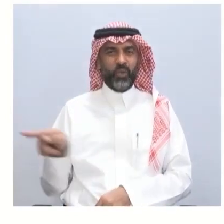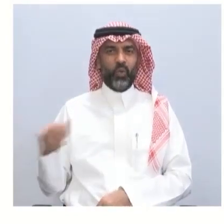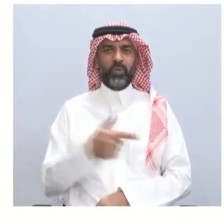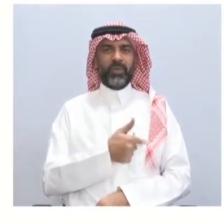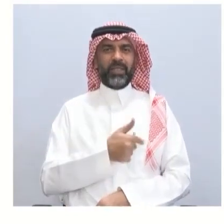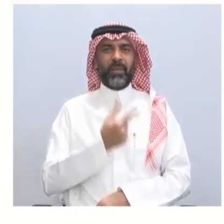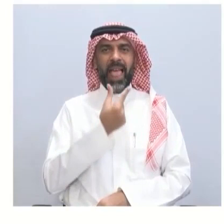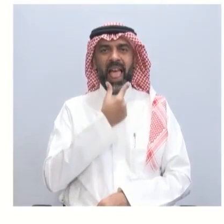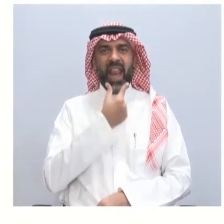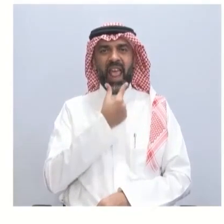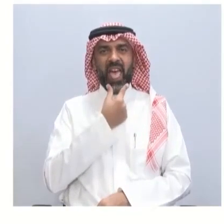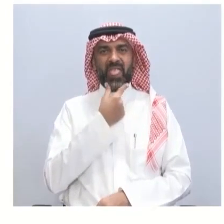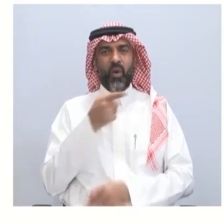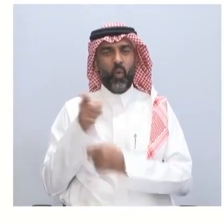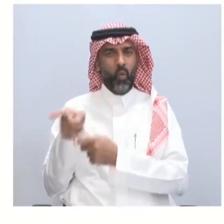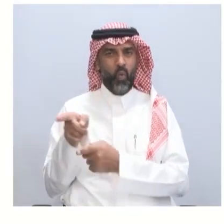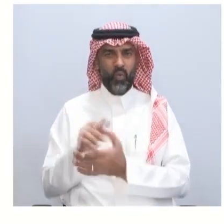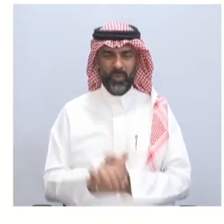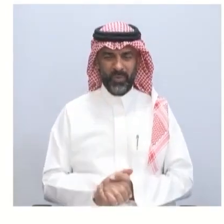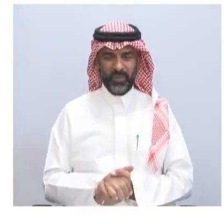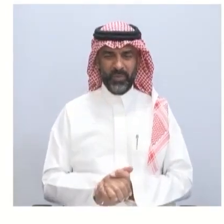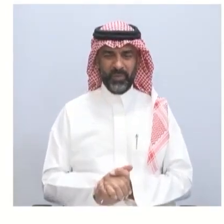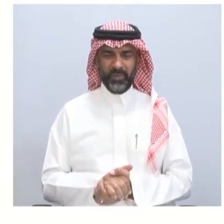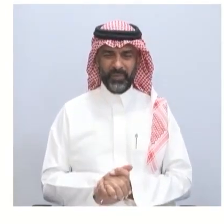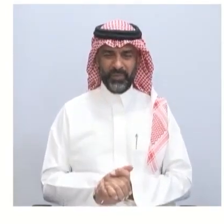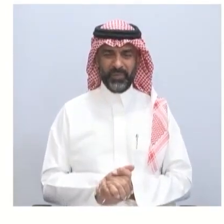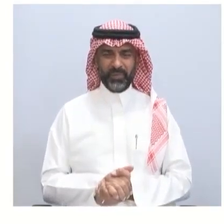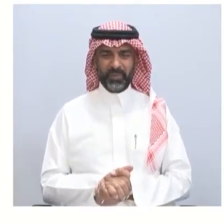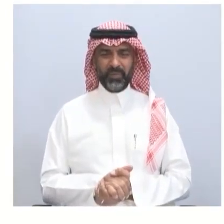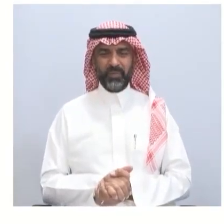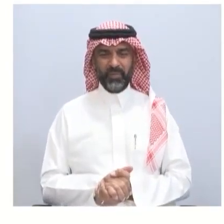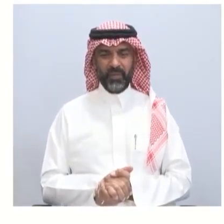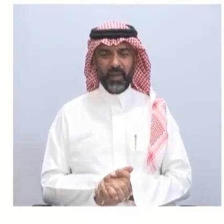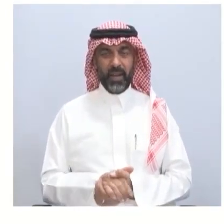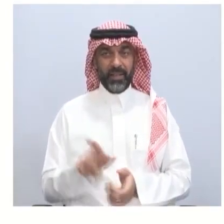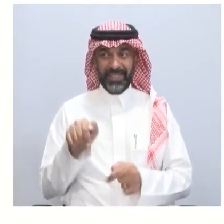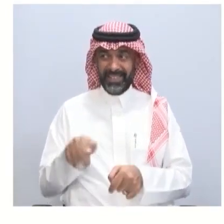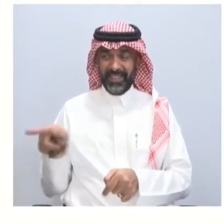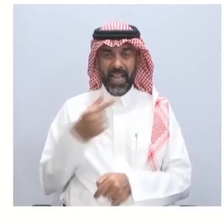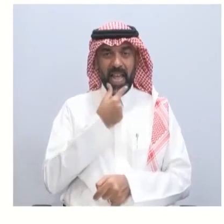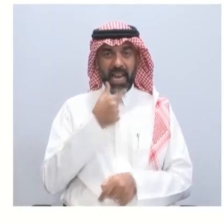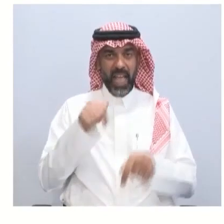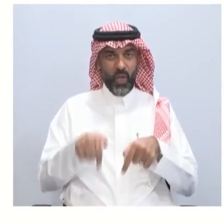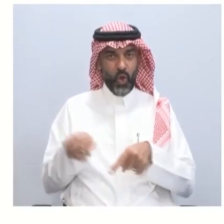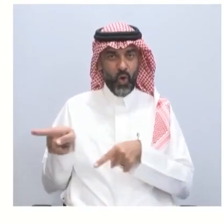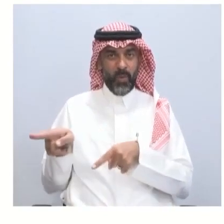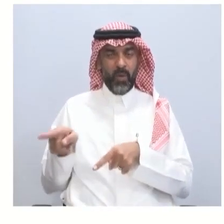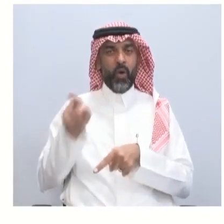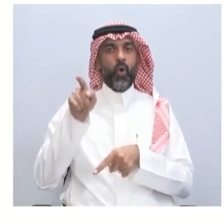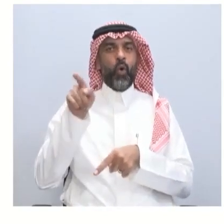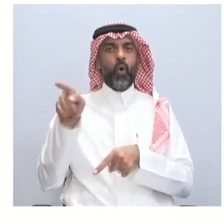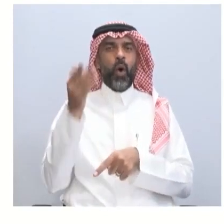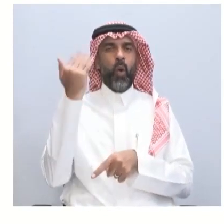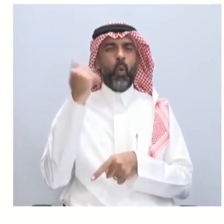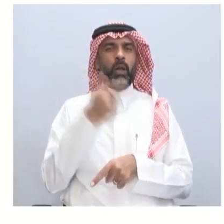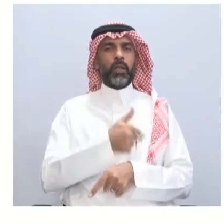هذا اليوم اذا الرياض هذا اليوم هي التي كانت خضراء حجر التي يكثر